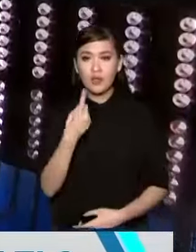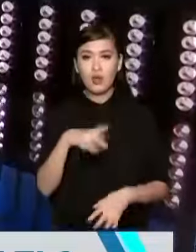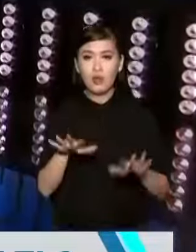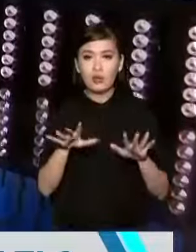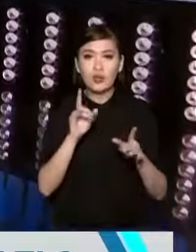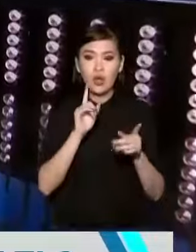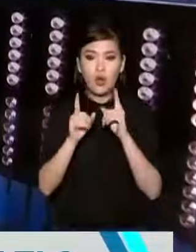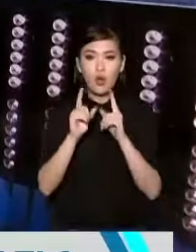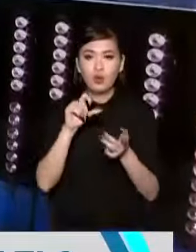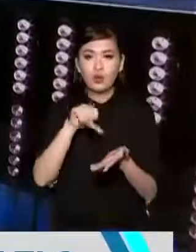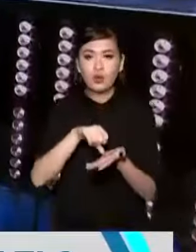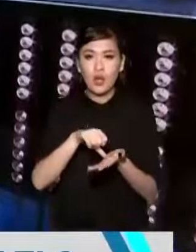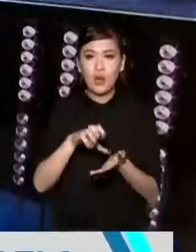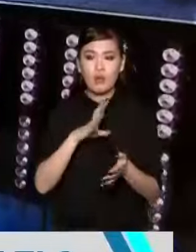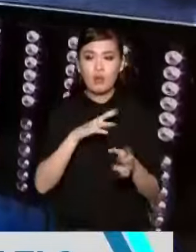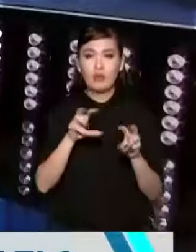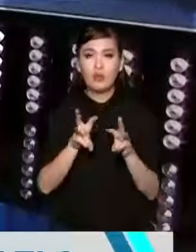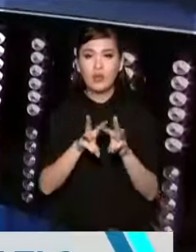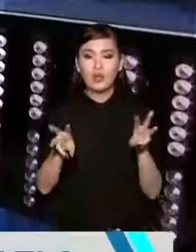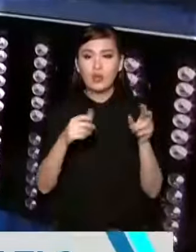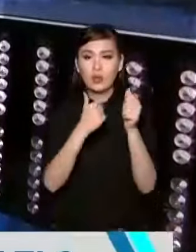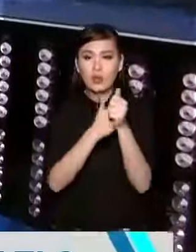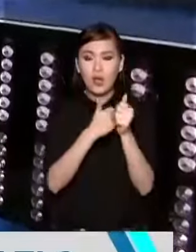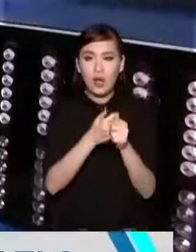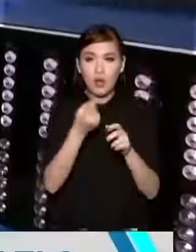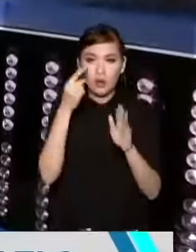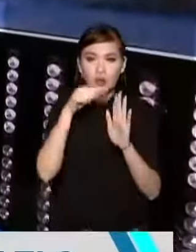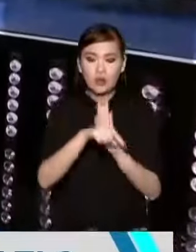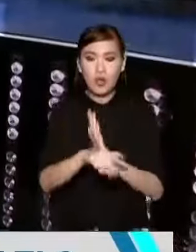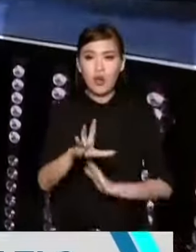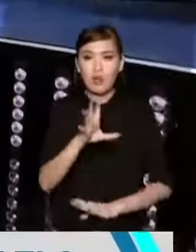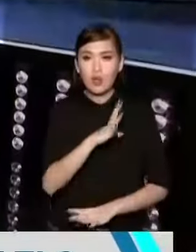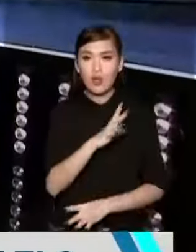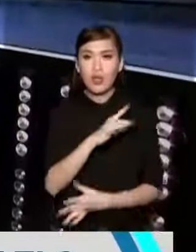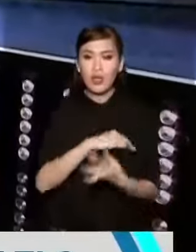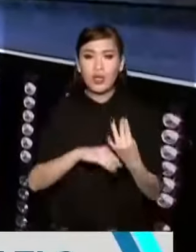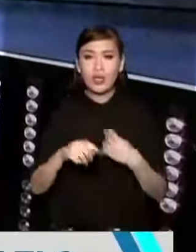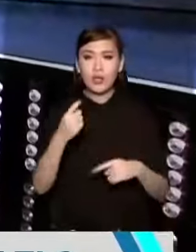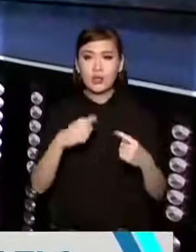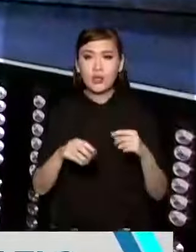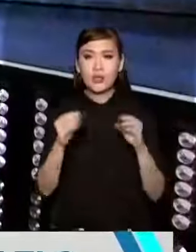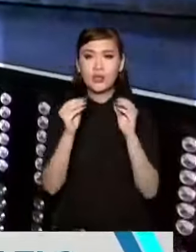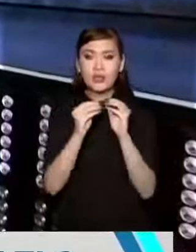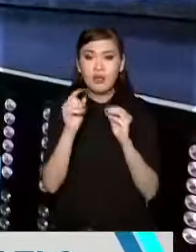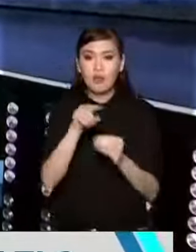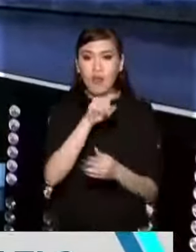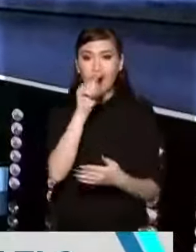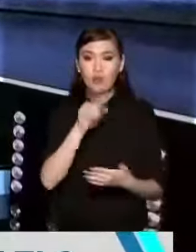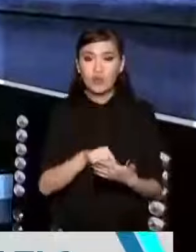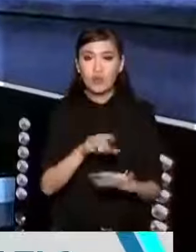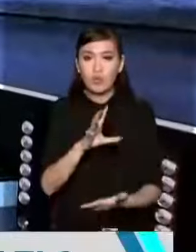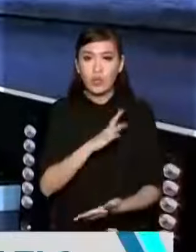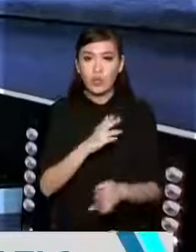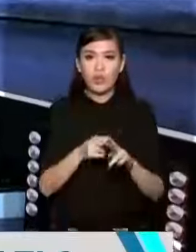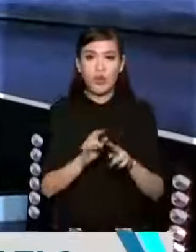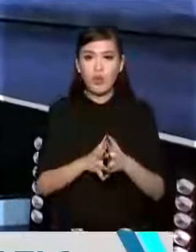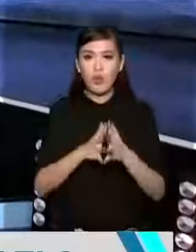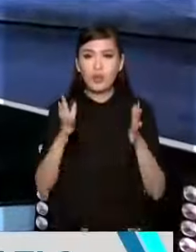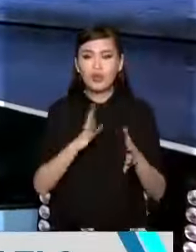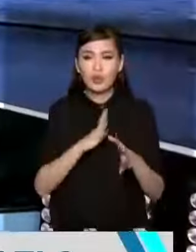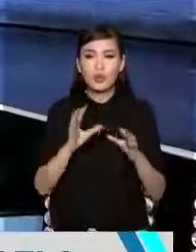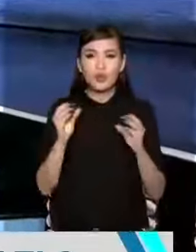заседаний при участии премьер-министра глубоко проработанные вопросы с участием рынка задали 10 вопросов. Их было гораздо больше, но мы